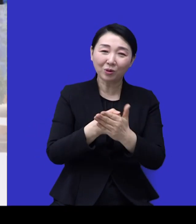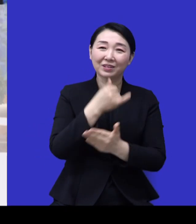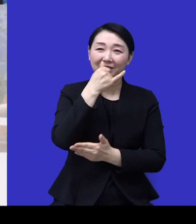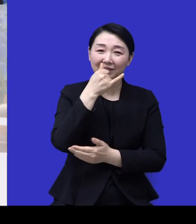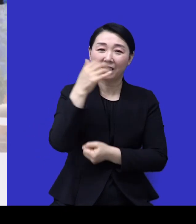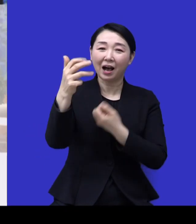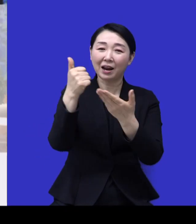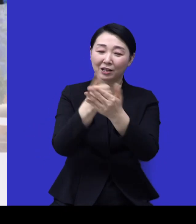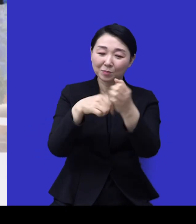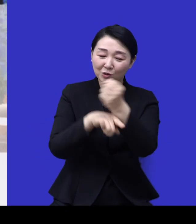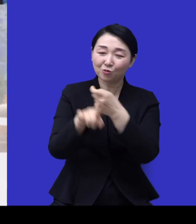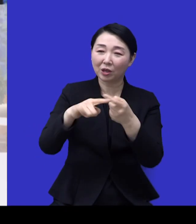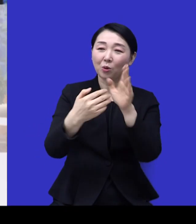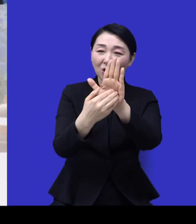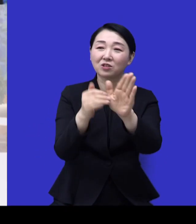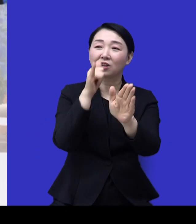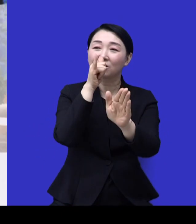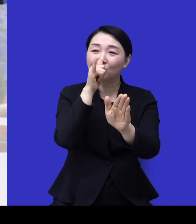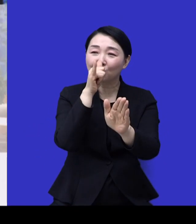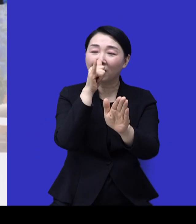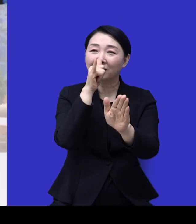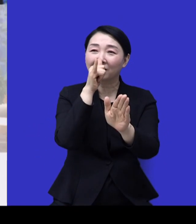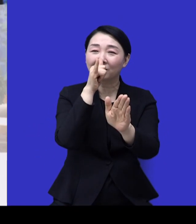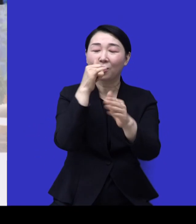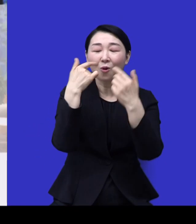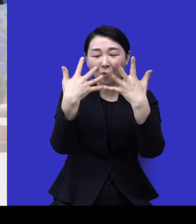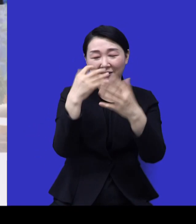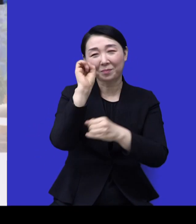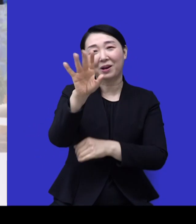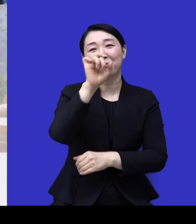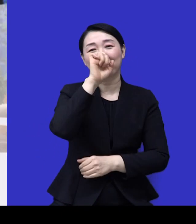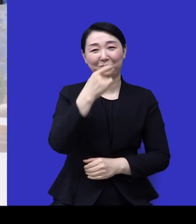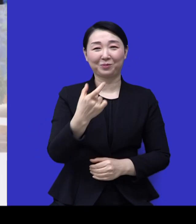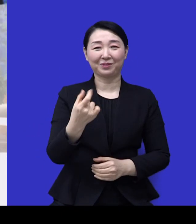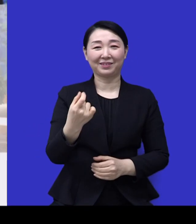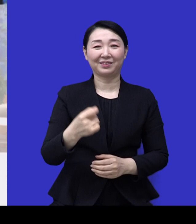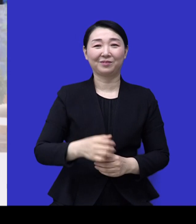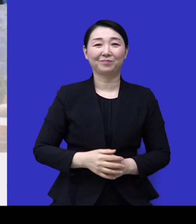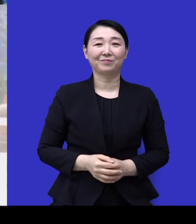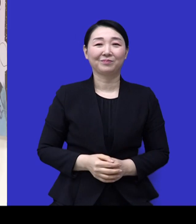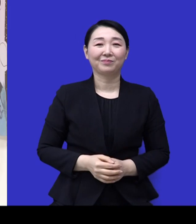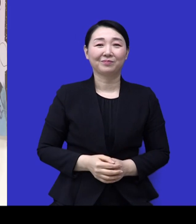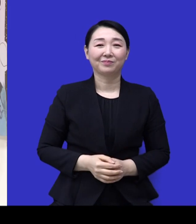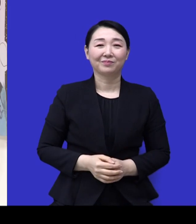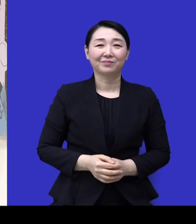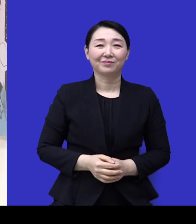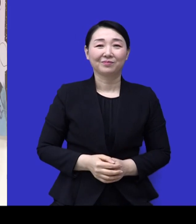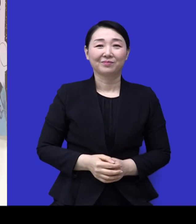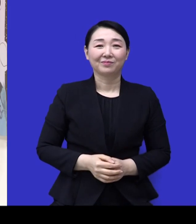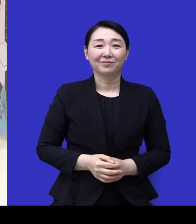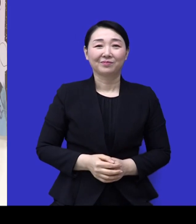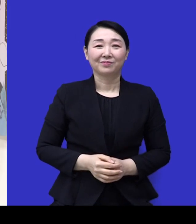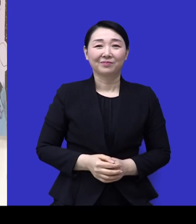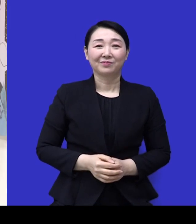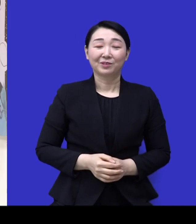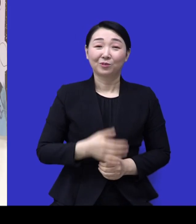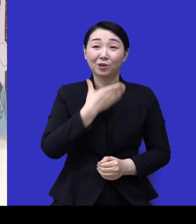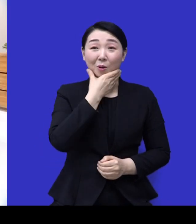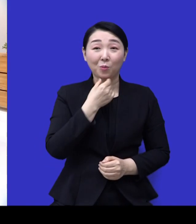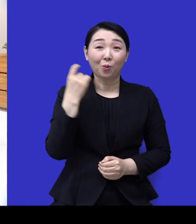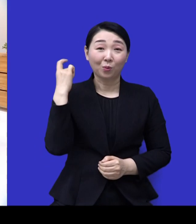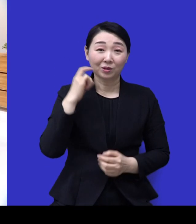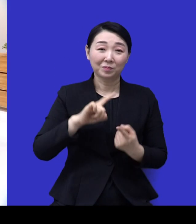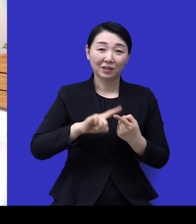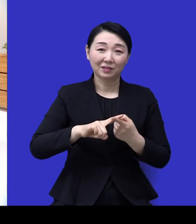분명히 그거라는 것을 얘기할 수 있었으면 좋겠다 라는 생각이 들었습니다. 우리가